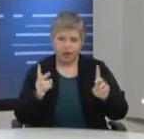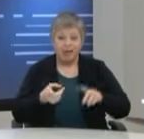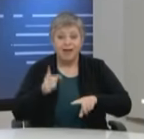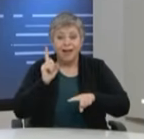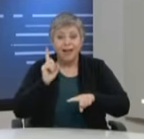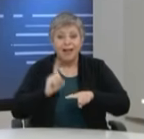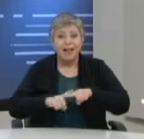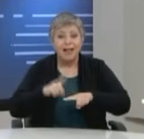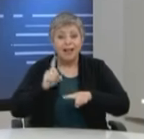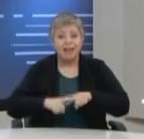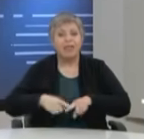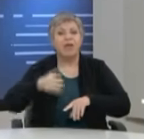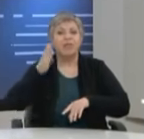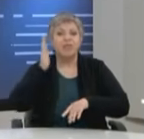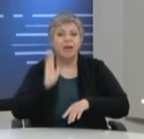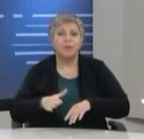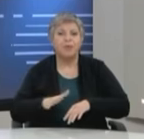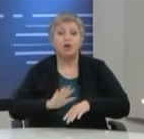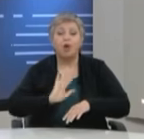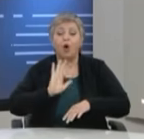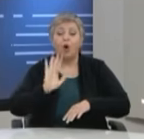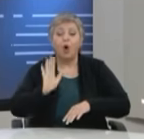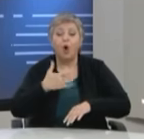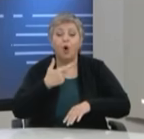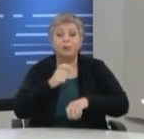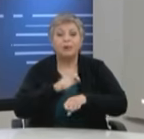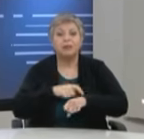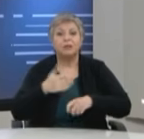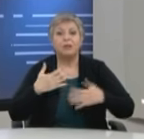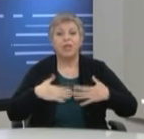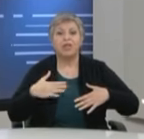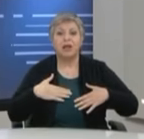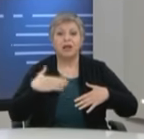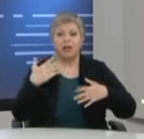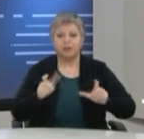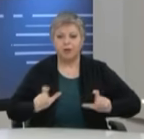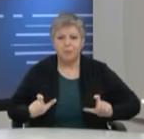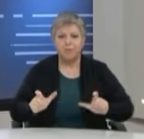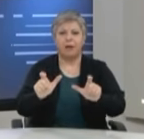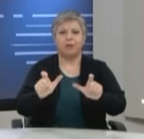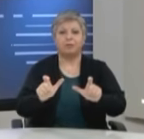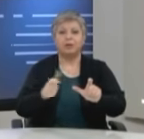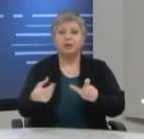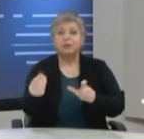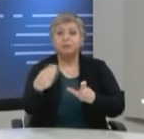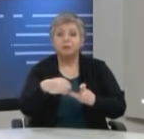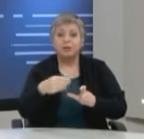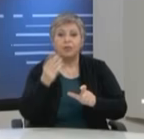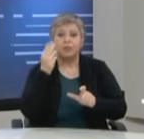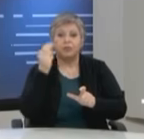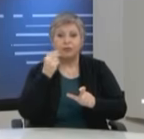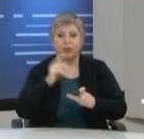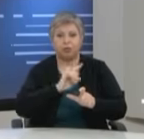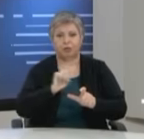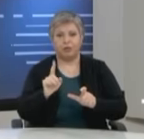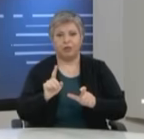ανά πάσα στιγμή να βάλει βέτο στη διαδικασία ένταξης των Σκοπίων στην Ευρωπαϊκή Οικογένεια. Και